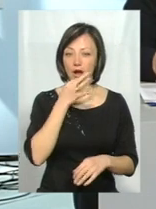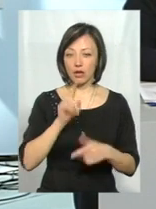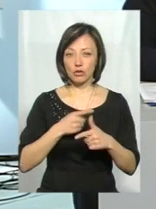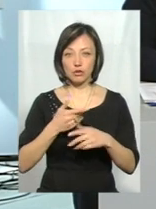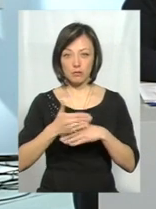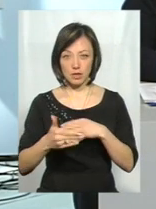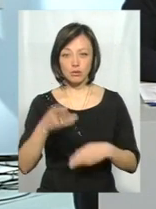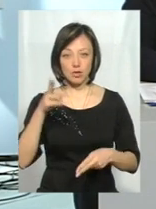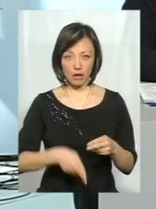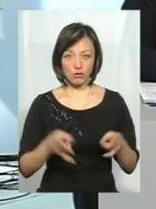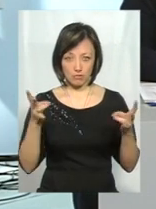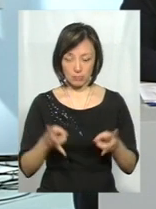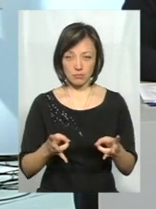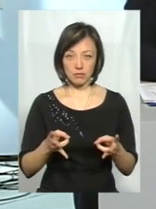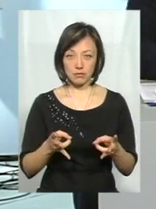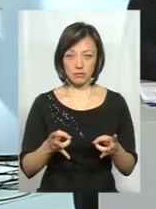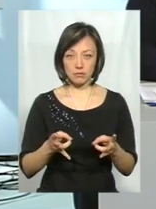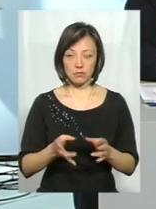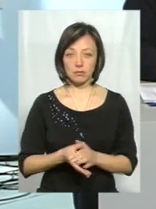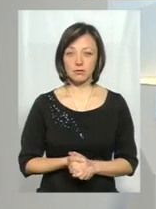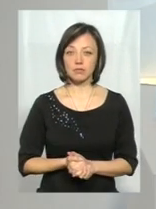пізно повинна закінчитись.